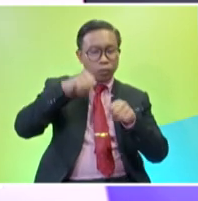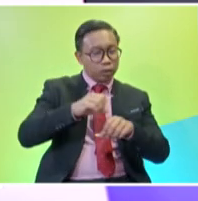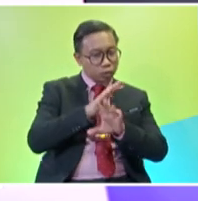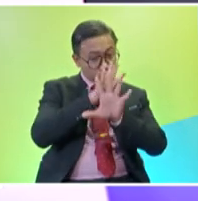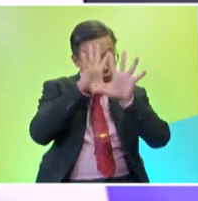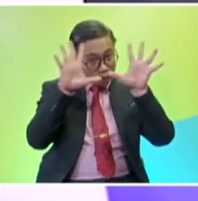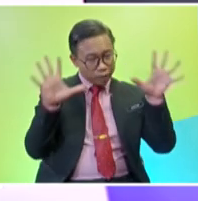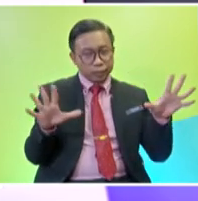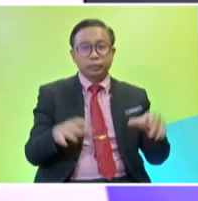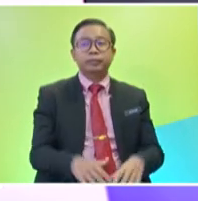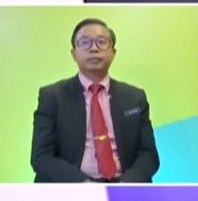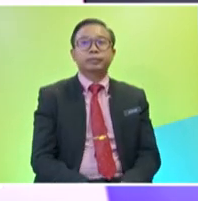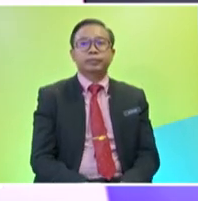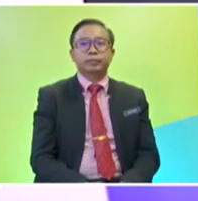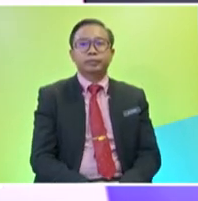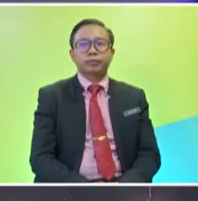cantik